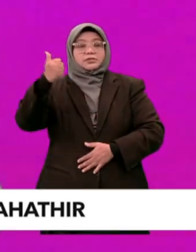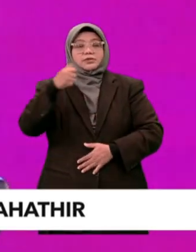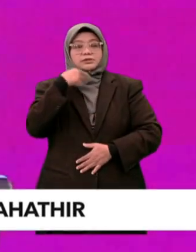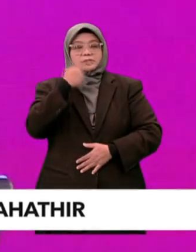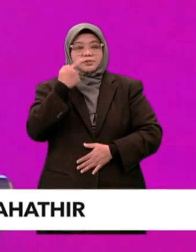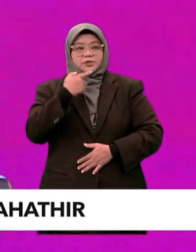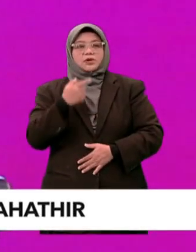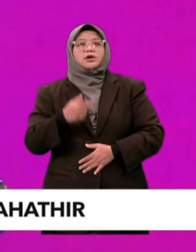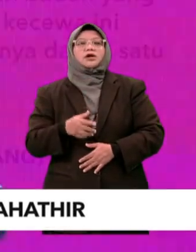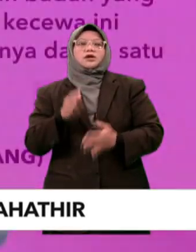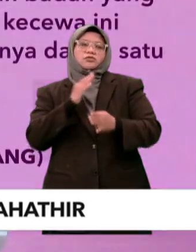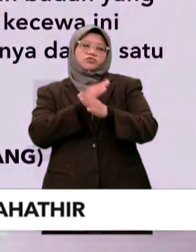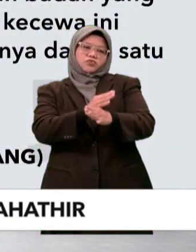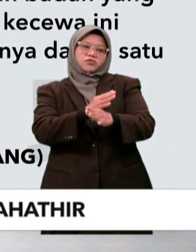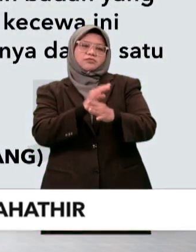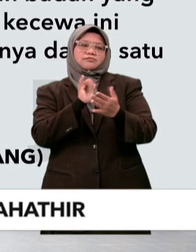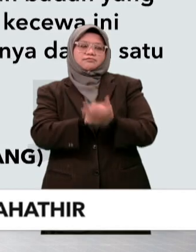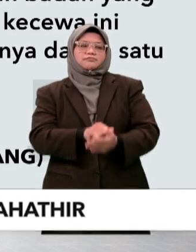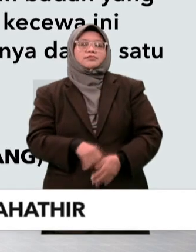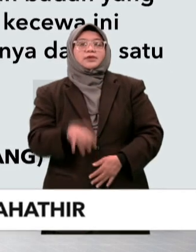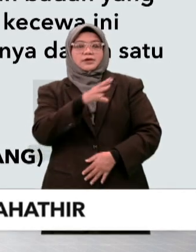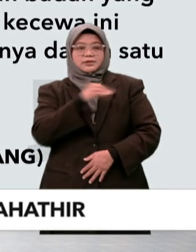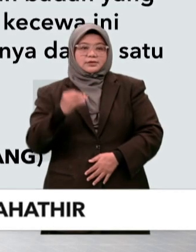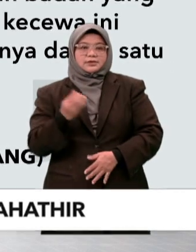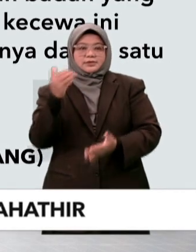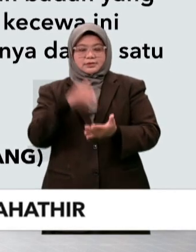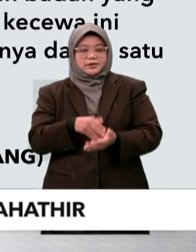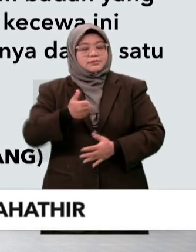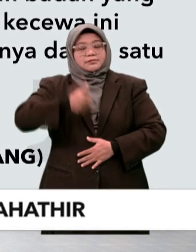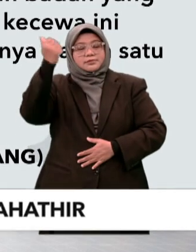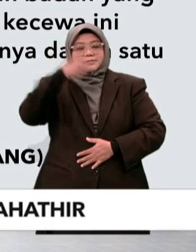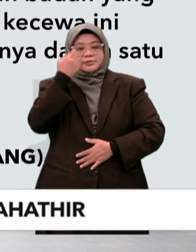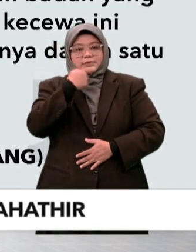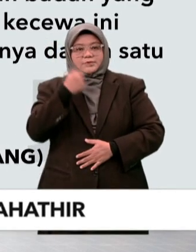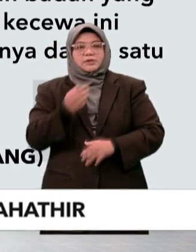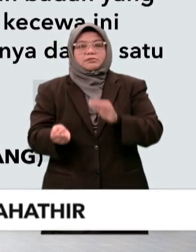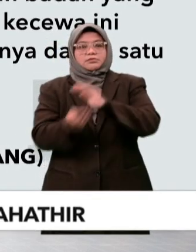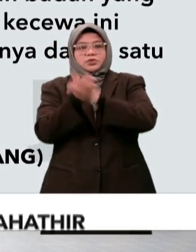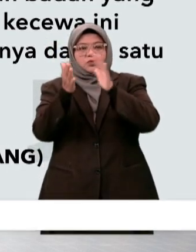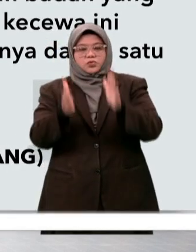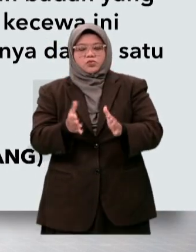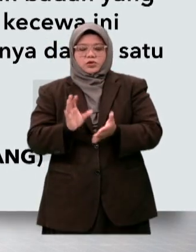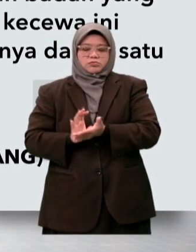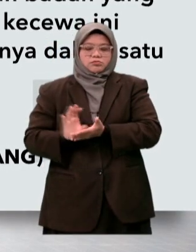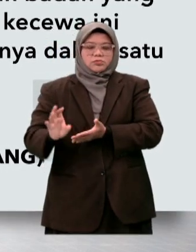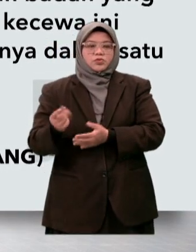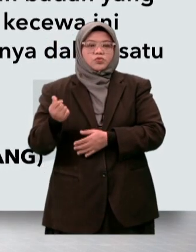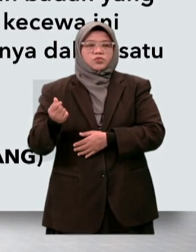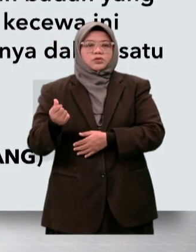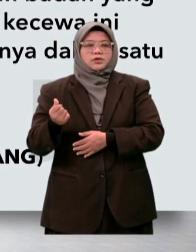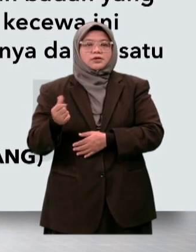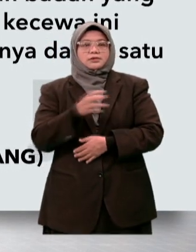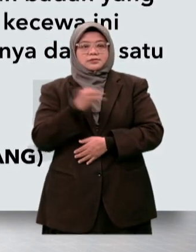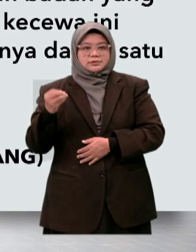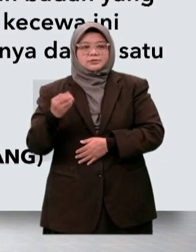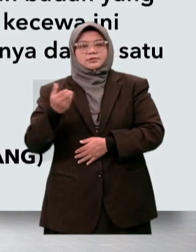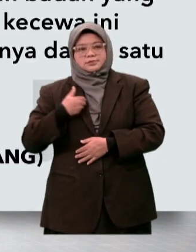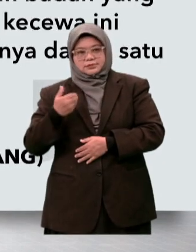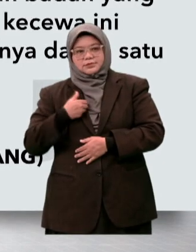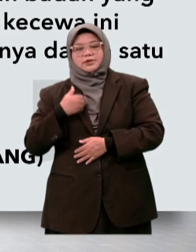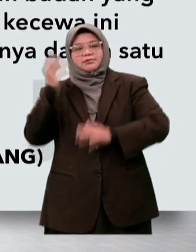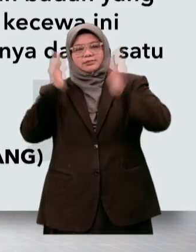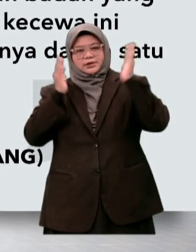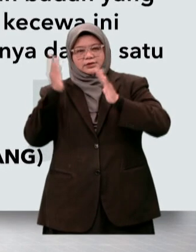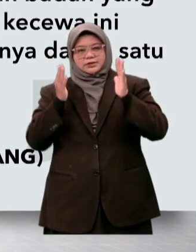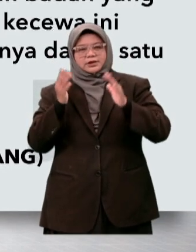oleh patih yang mereka tolak jelasnya antara yang akan menang ialah patih prasway yang menyogok uang kepada pengundi dan dengan itu negara akan